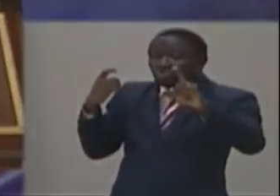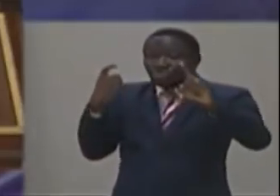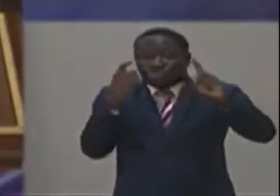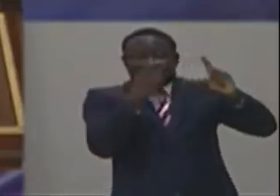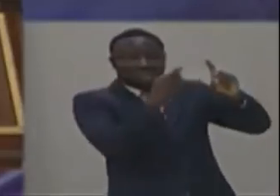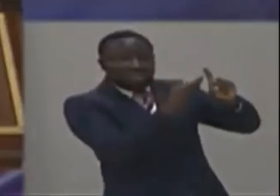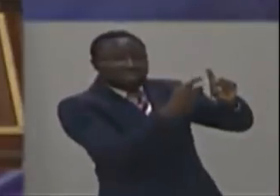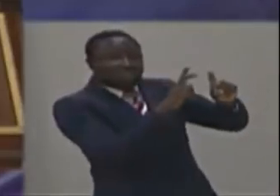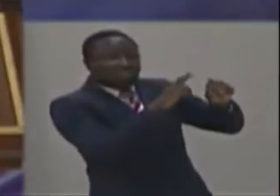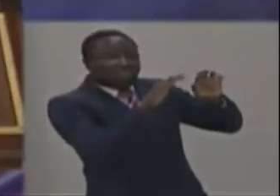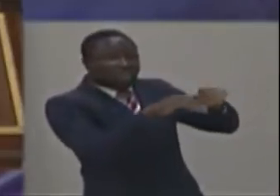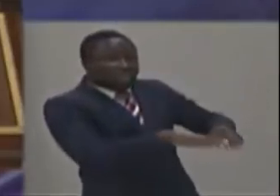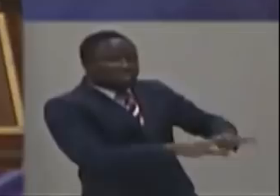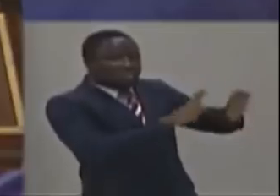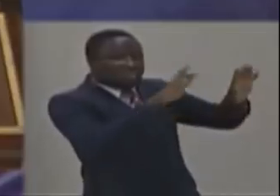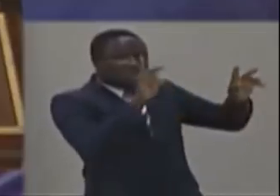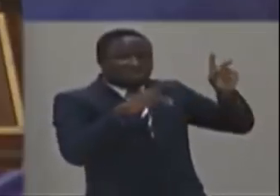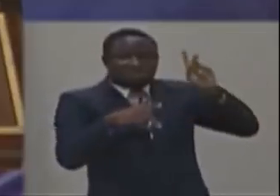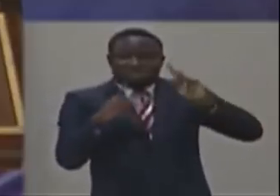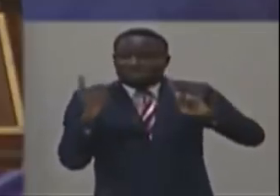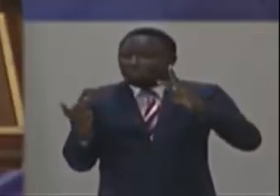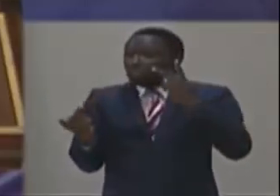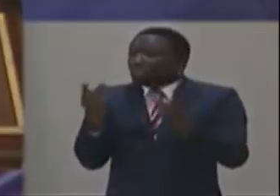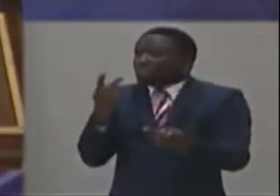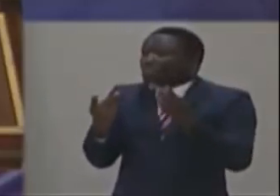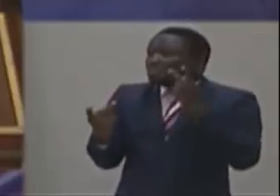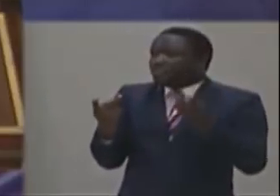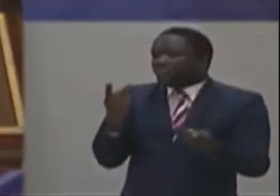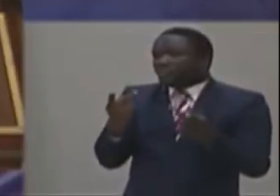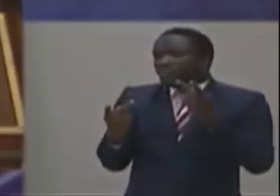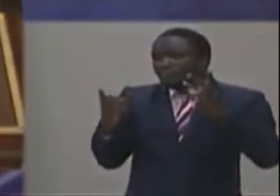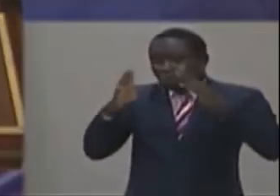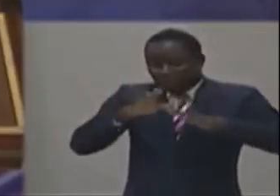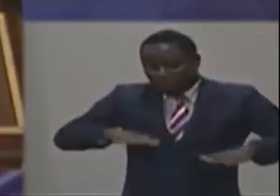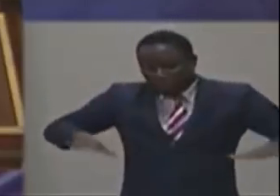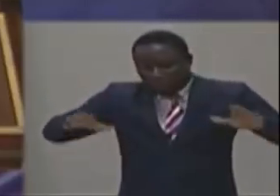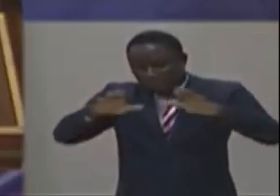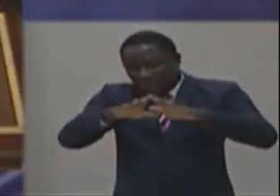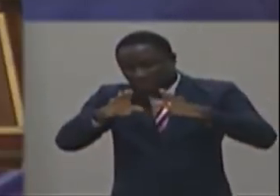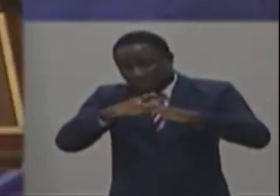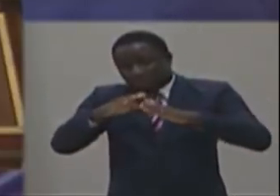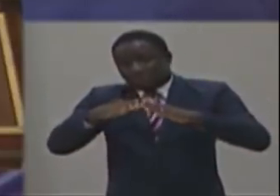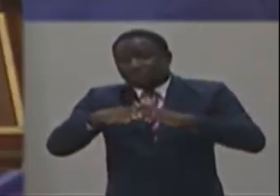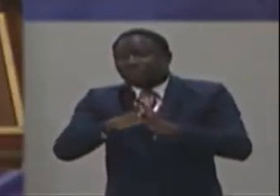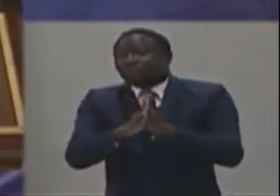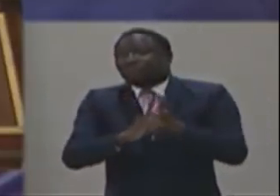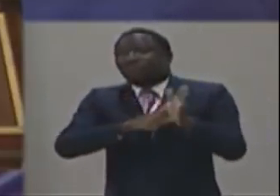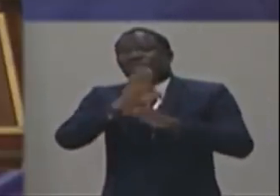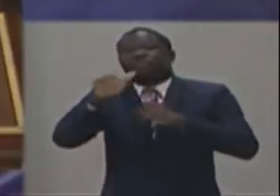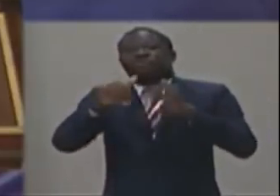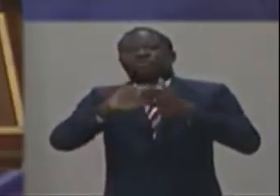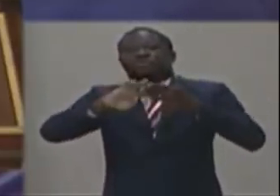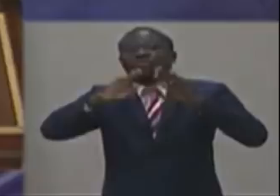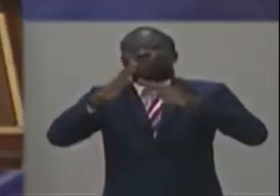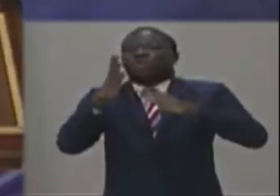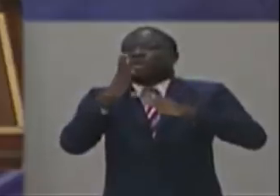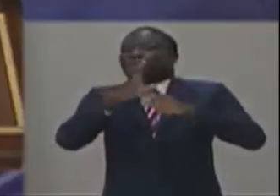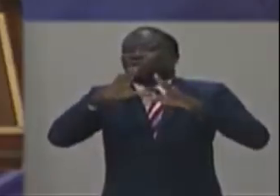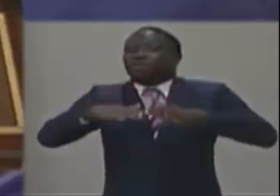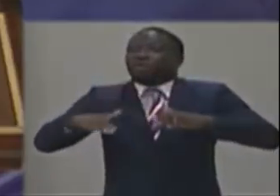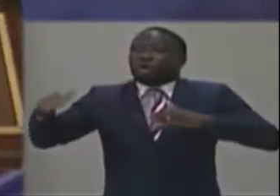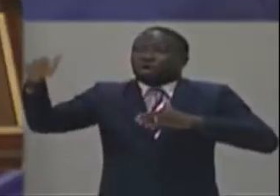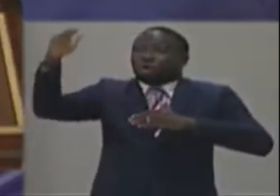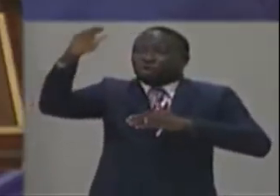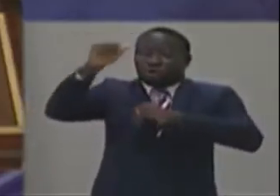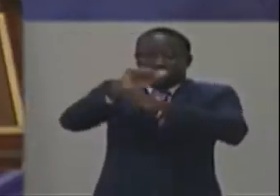l'embouchure Trois-Rivières, dans Port-de-Paix. Pleine baie des moustiques à Jean-Rabel. Toute zone agricole dans